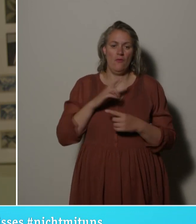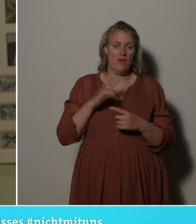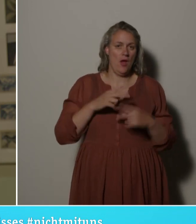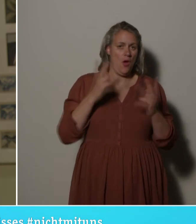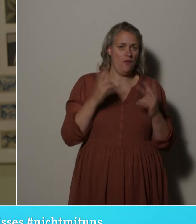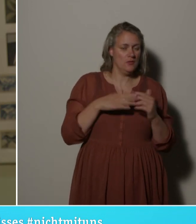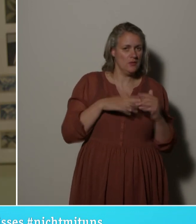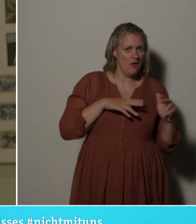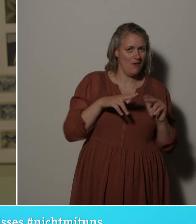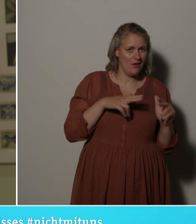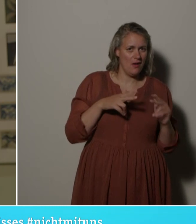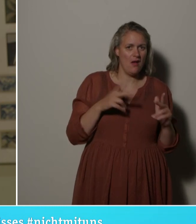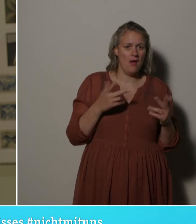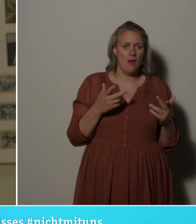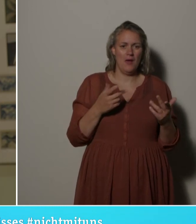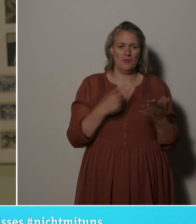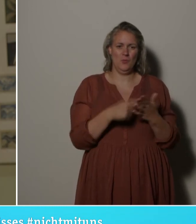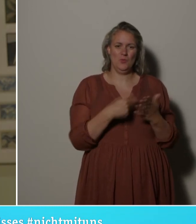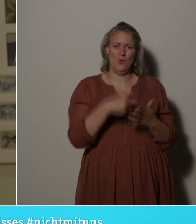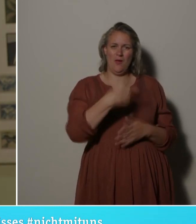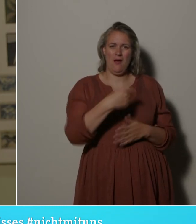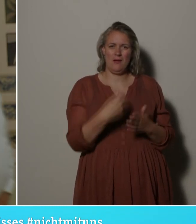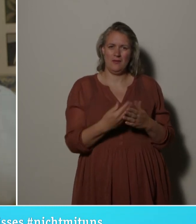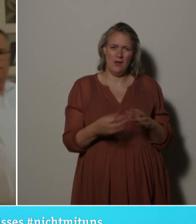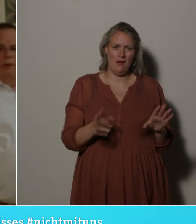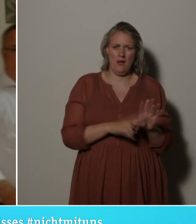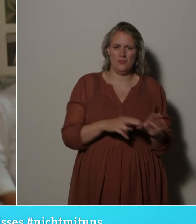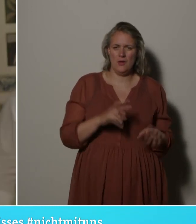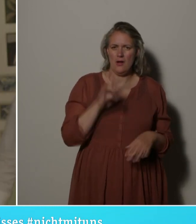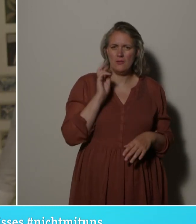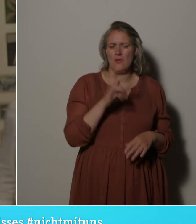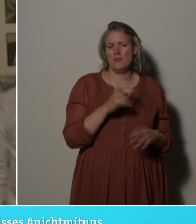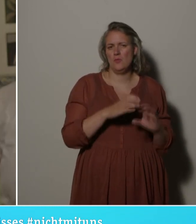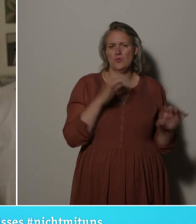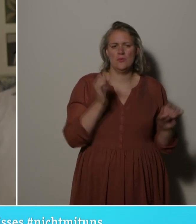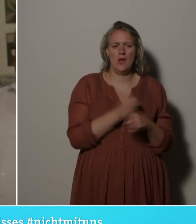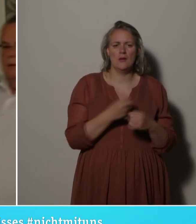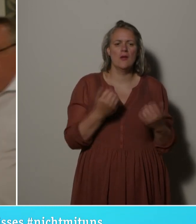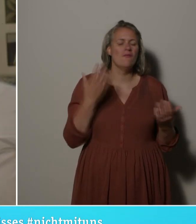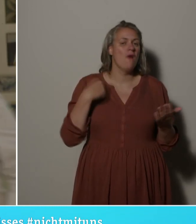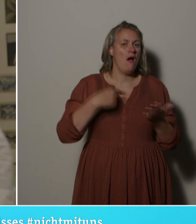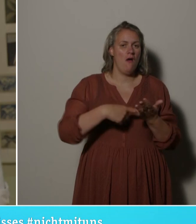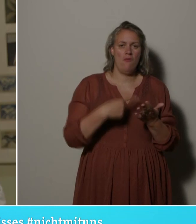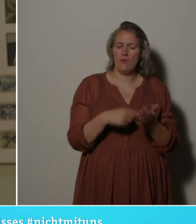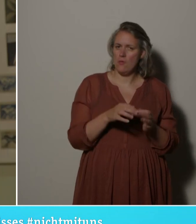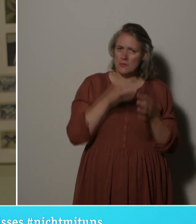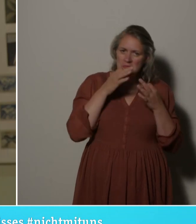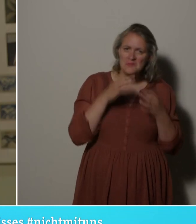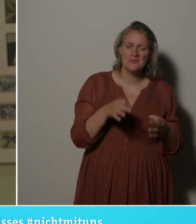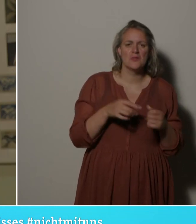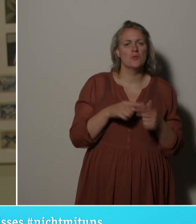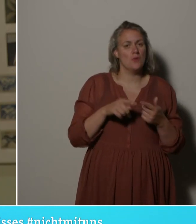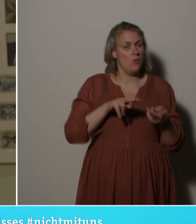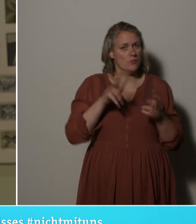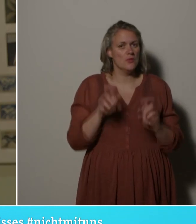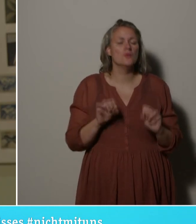sind, aber wegen der hohen Preise nicht mitfahren können. Es waren konkrete Forderungen und es waren auch umsetzbare Forderungen. Was von